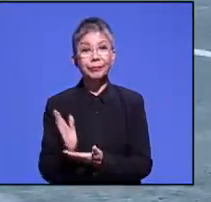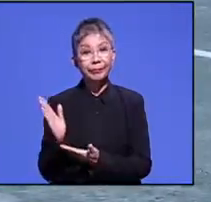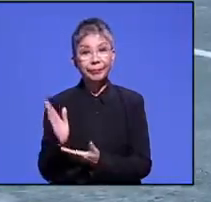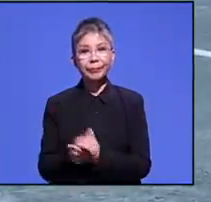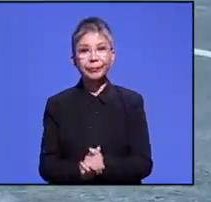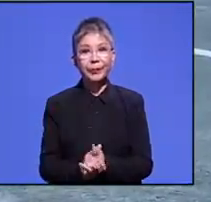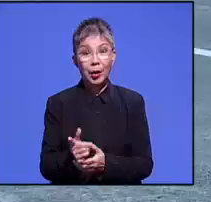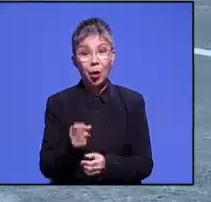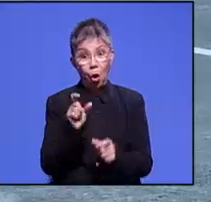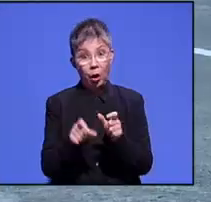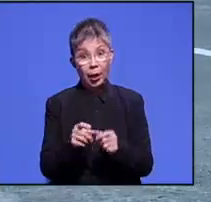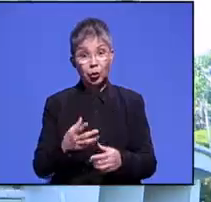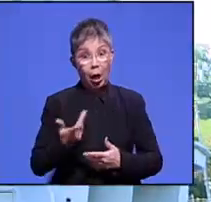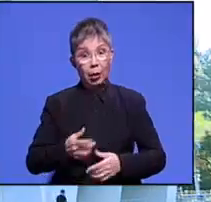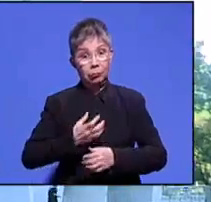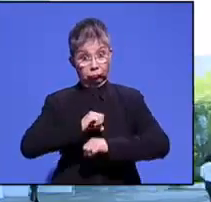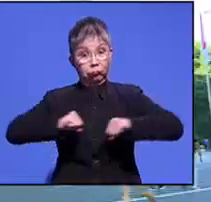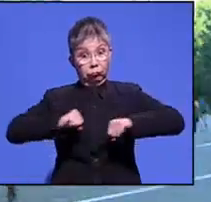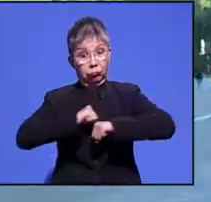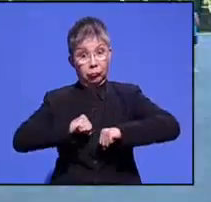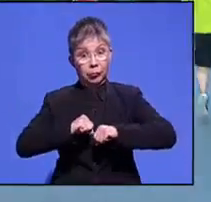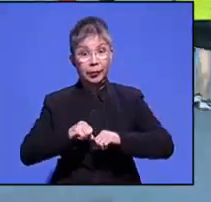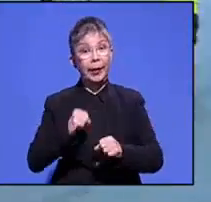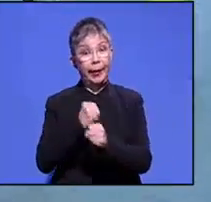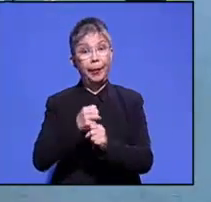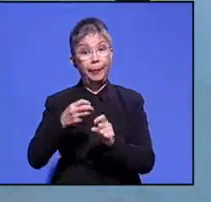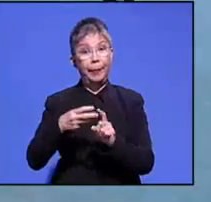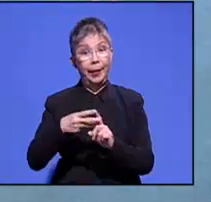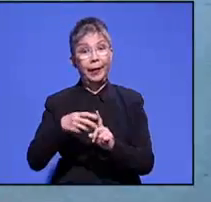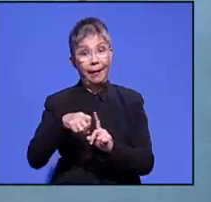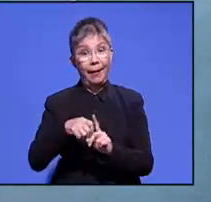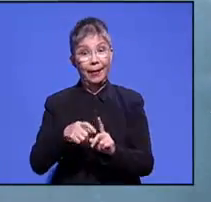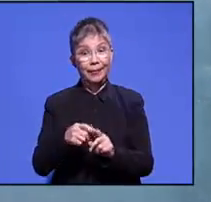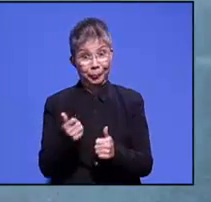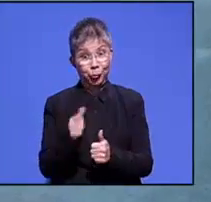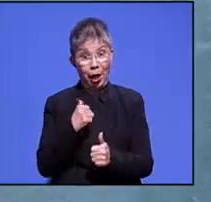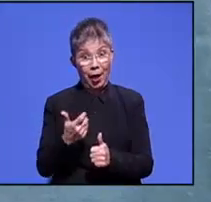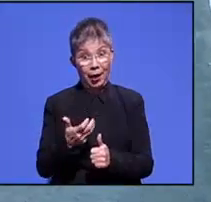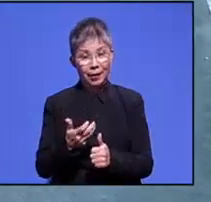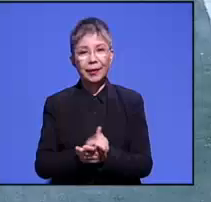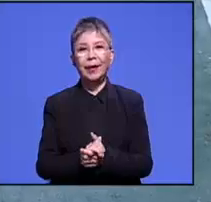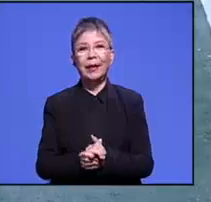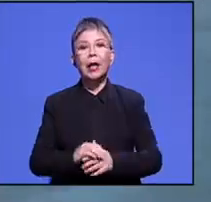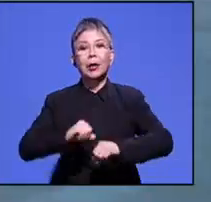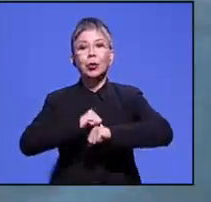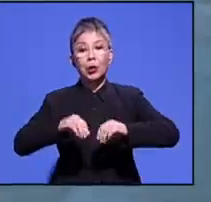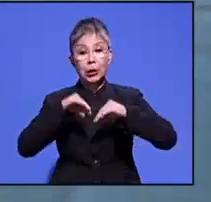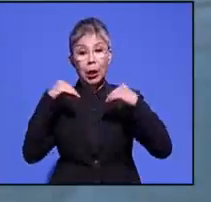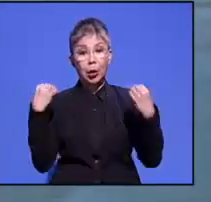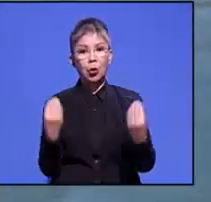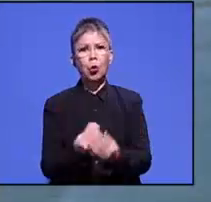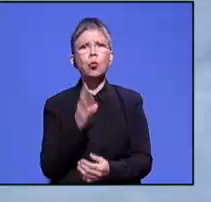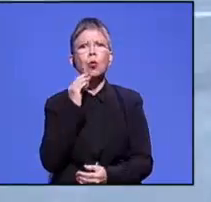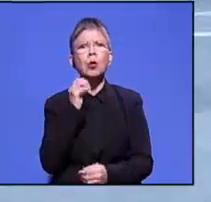anda termasuk orang yang gemar berolahraga di Gelora Bung Karno rasanya memang beda ya berolahraga di stadion yang kini sudah